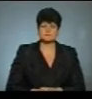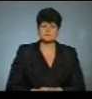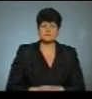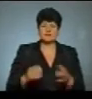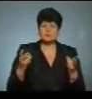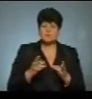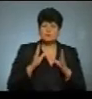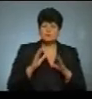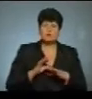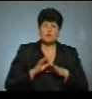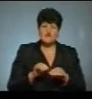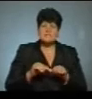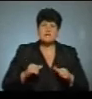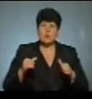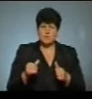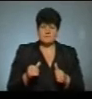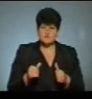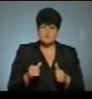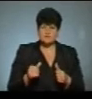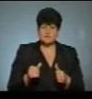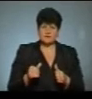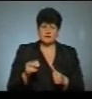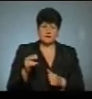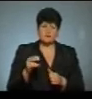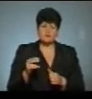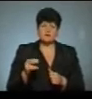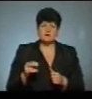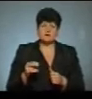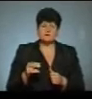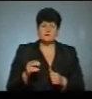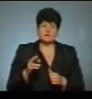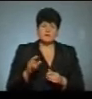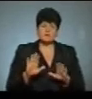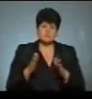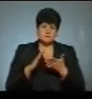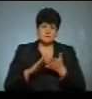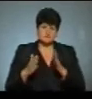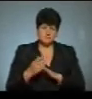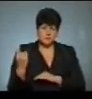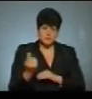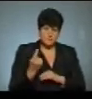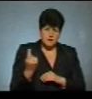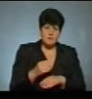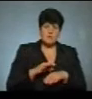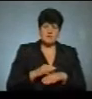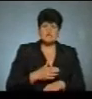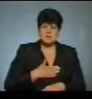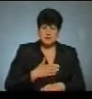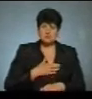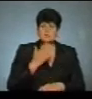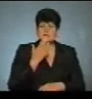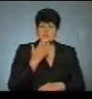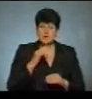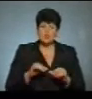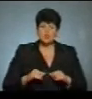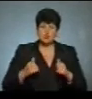Необхідно буде провести комісії ТЕП і НС в областях, провести нашу національну